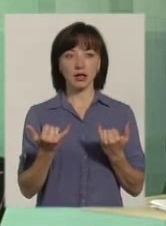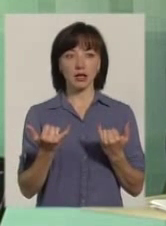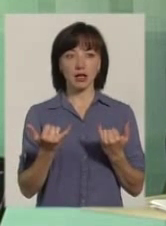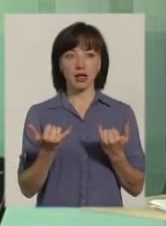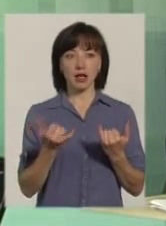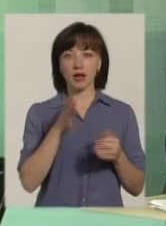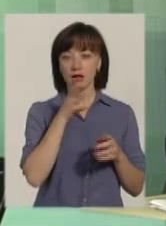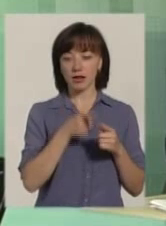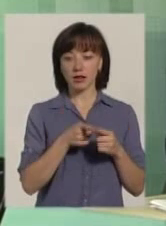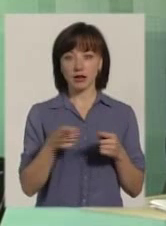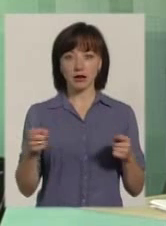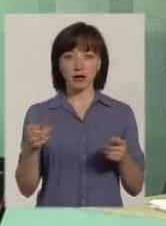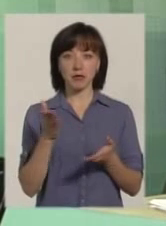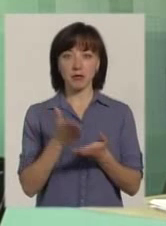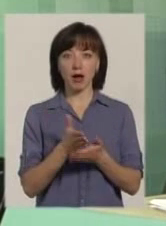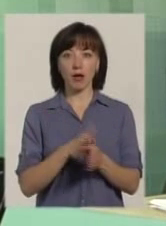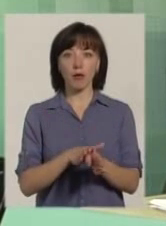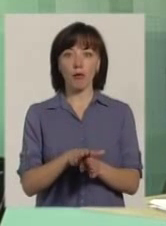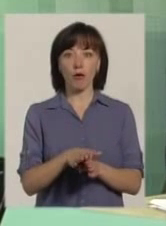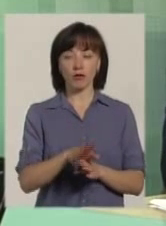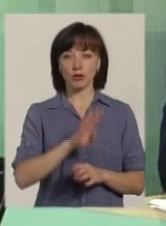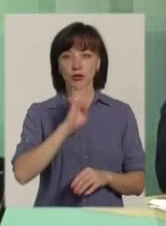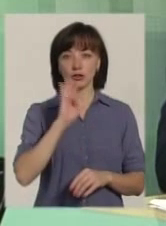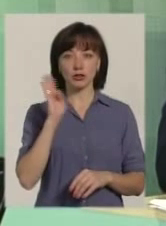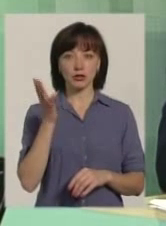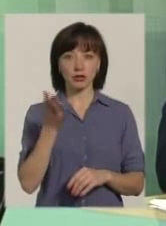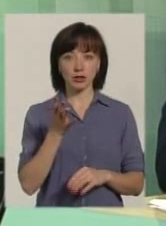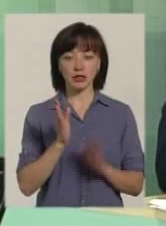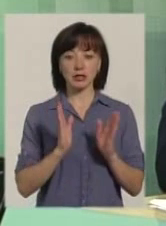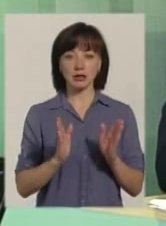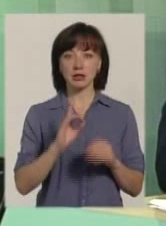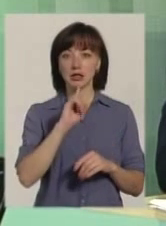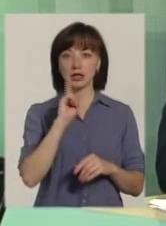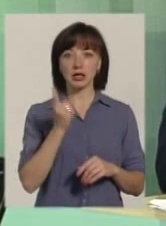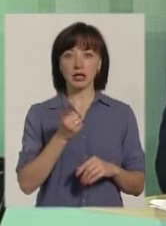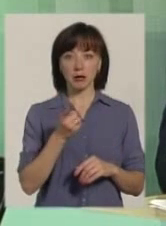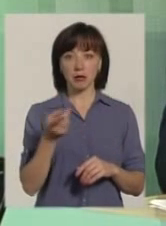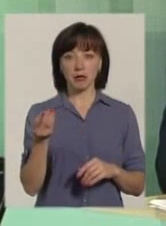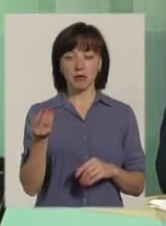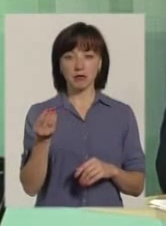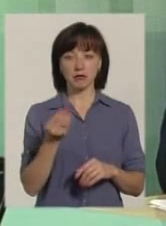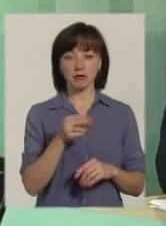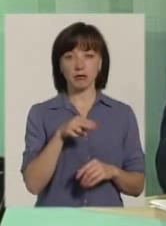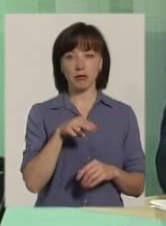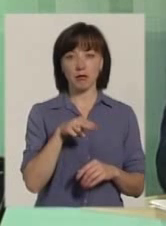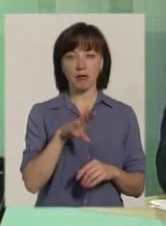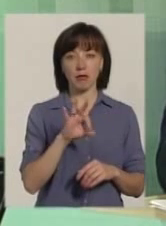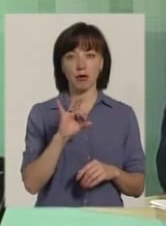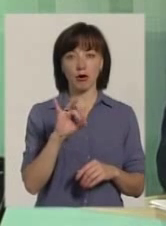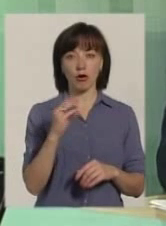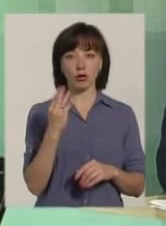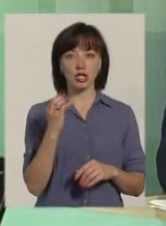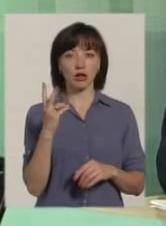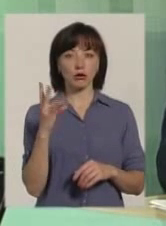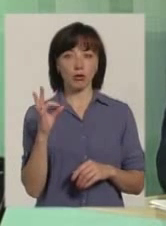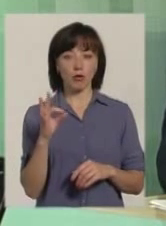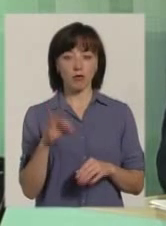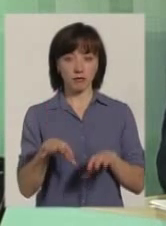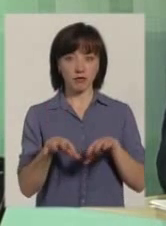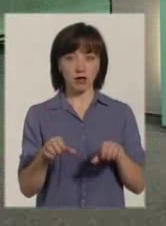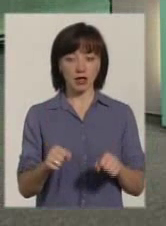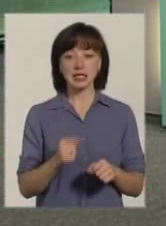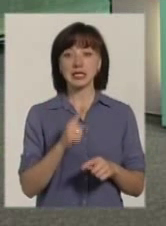має повних 4 роки, тобто так, тільки рік Петро Олексійович на чолі країни. І за цей період, я думаю, каденції Петро